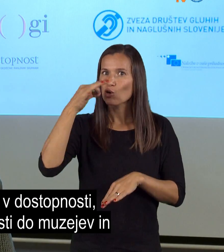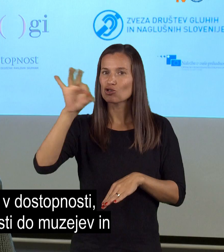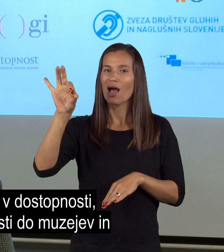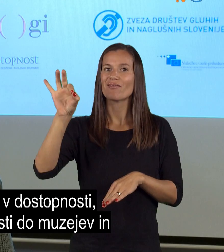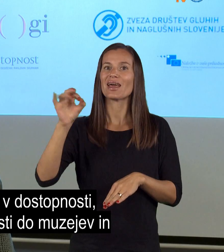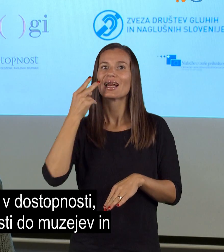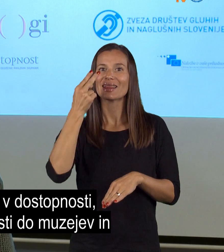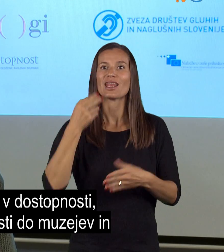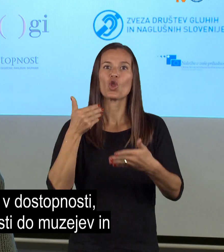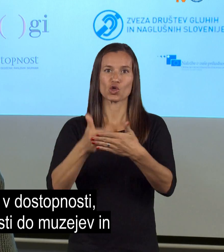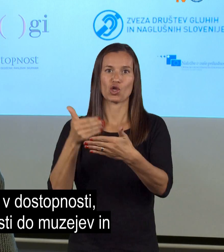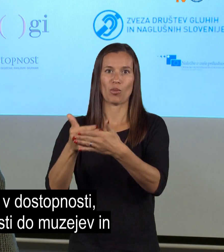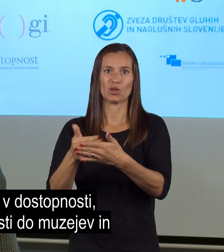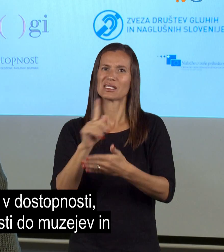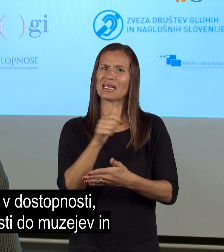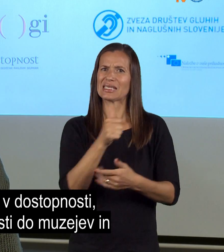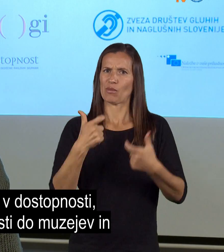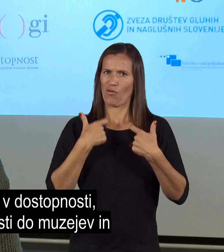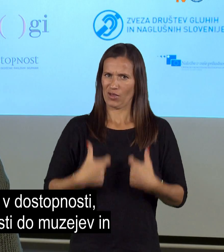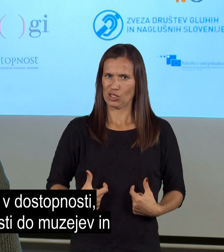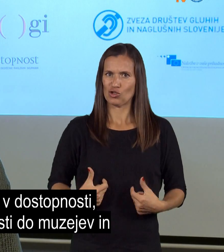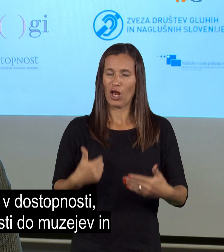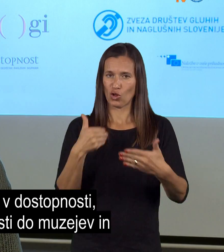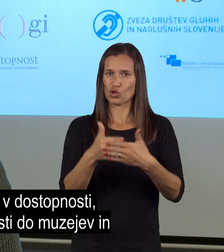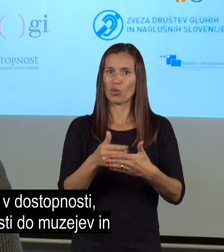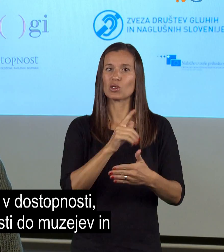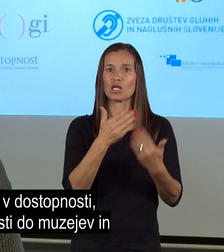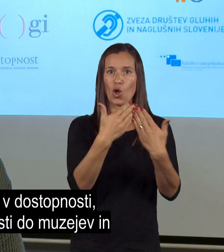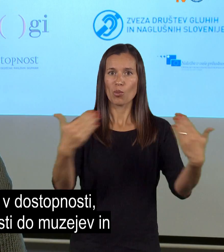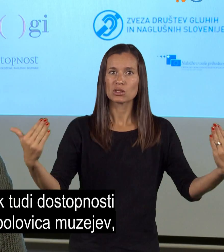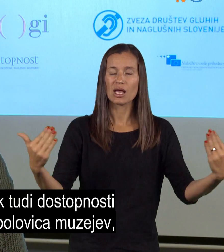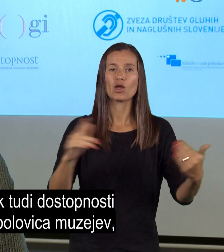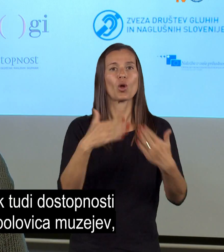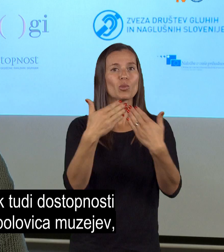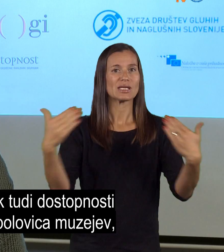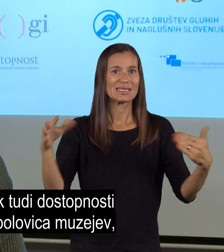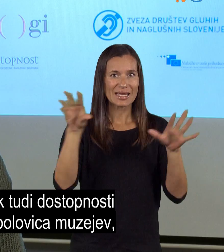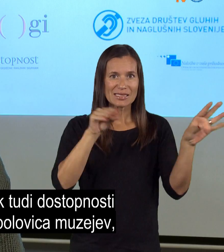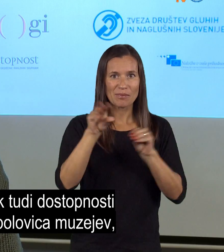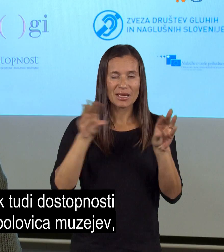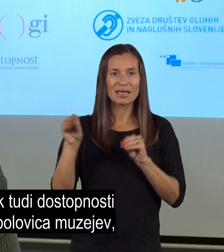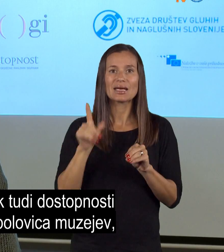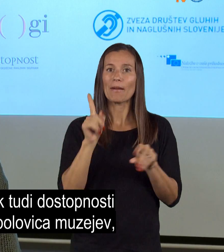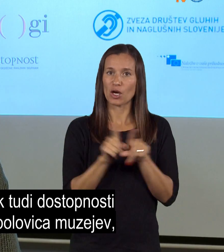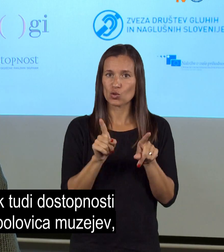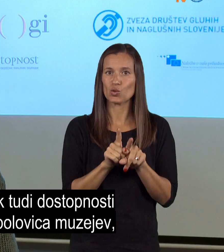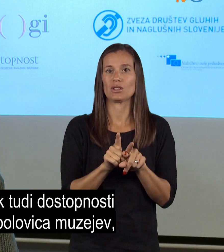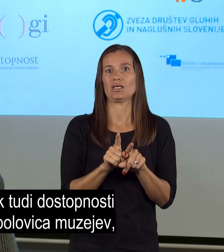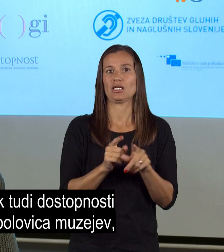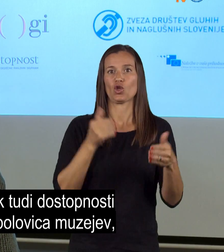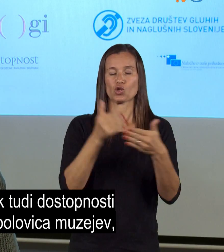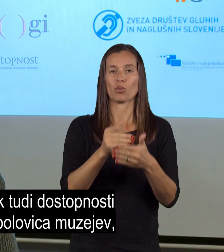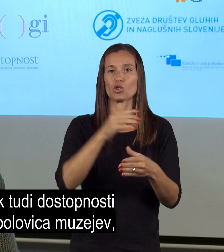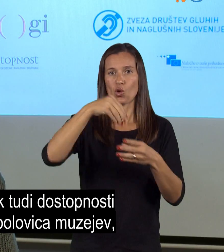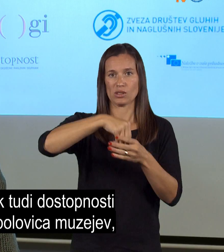izboljšave dostopnosti. Ne le fizične dostopnosti do muzejev in do muzejskih zbirk, ampak tudi dostopnosti